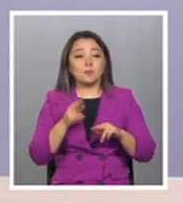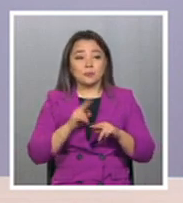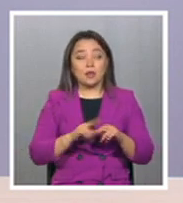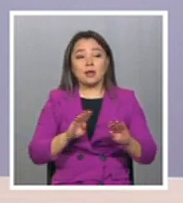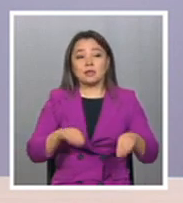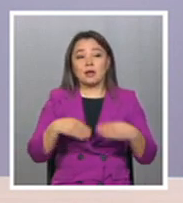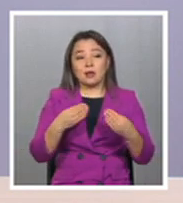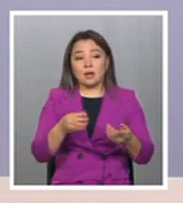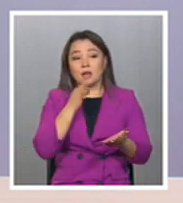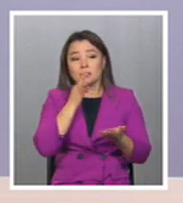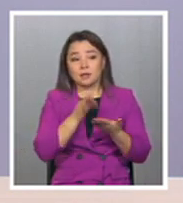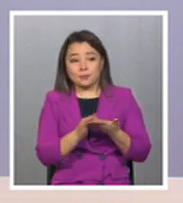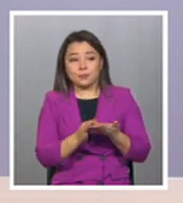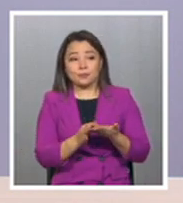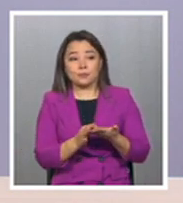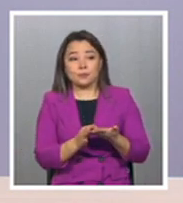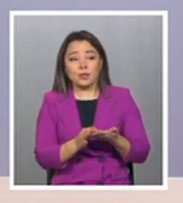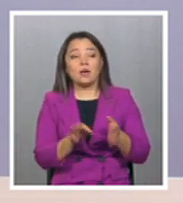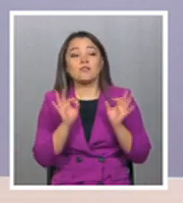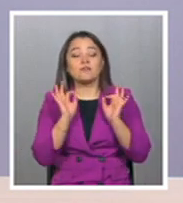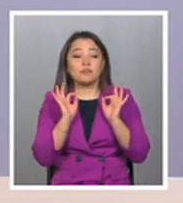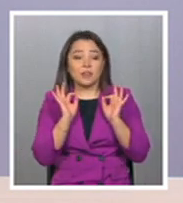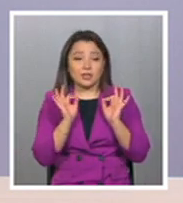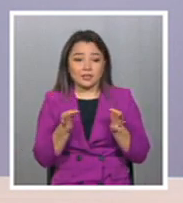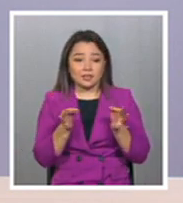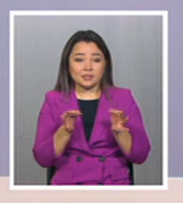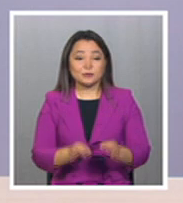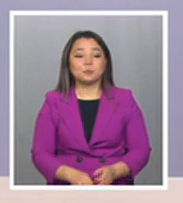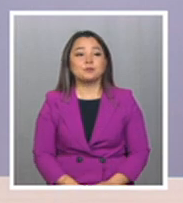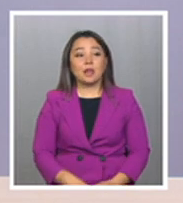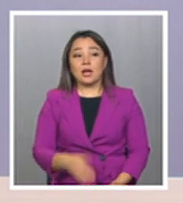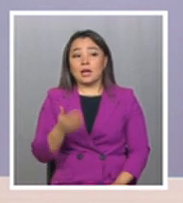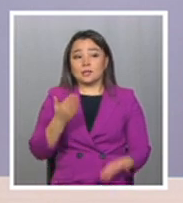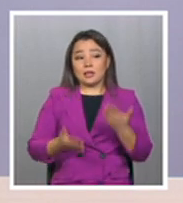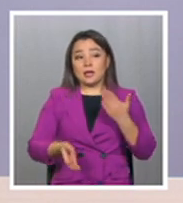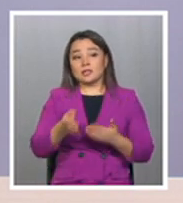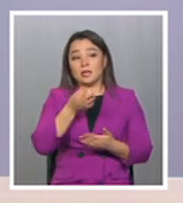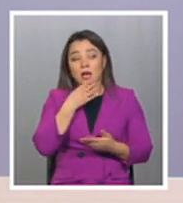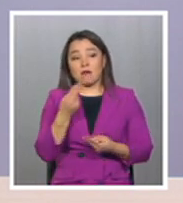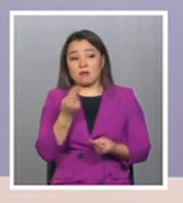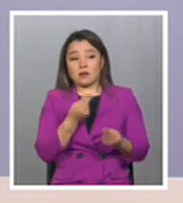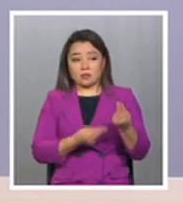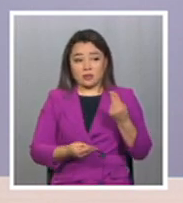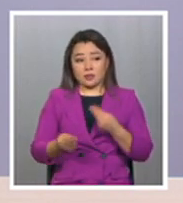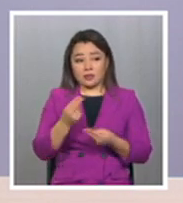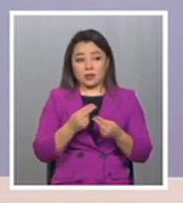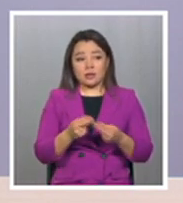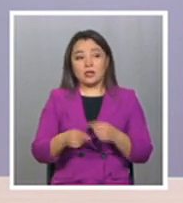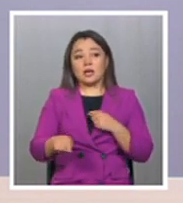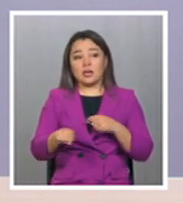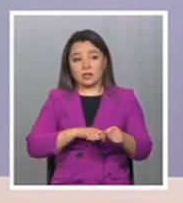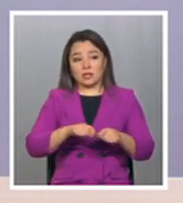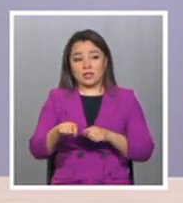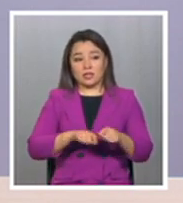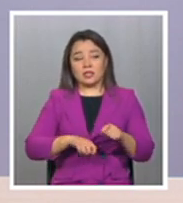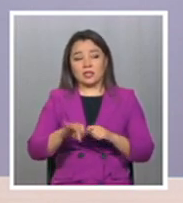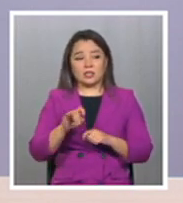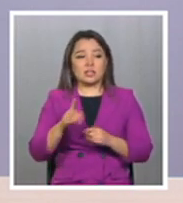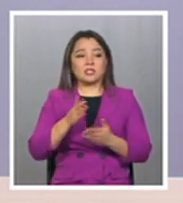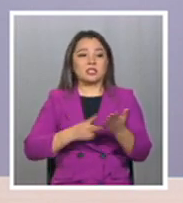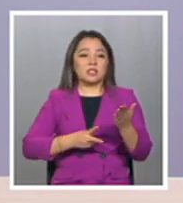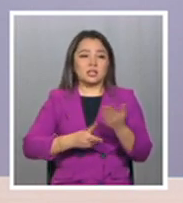данное выражение верное. Если нравится картинка, рви ее из